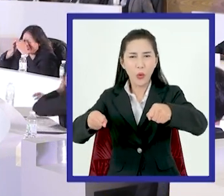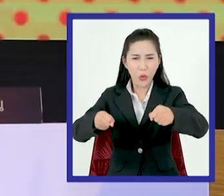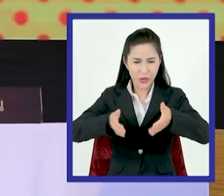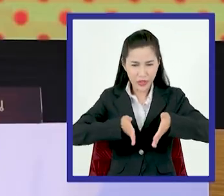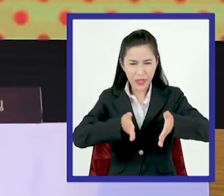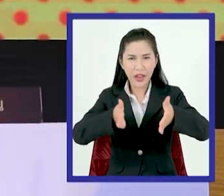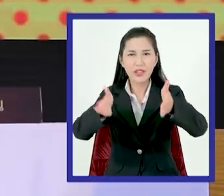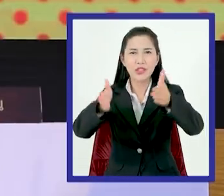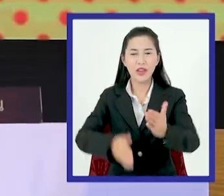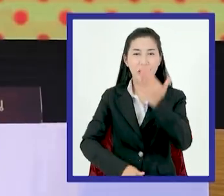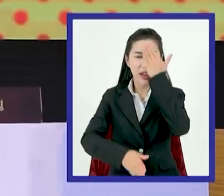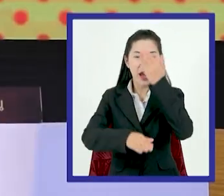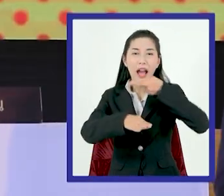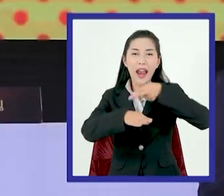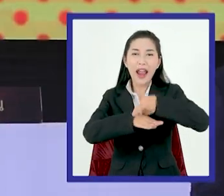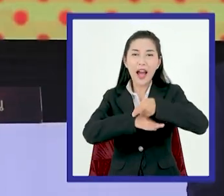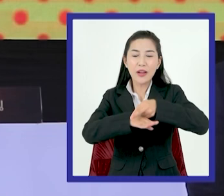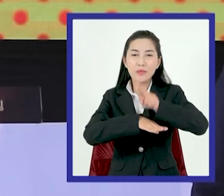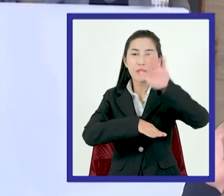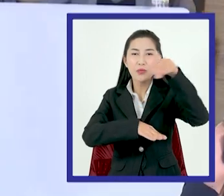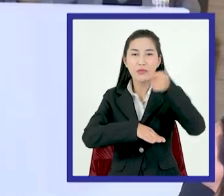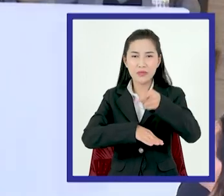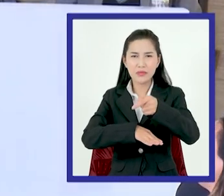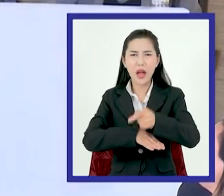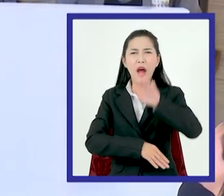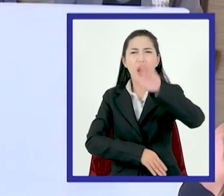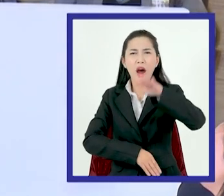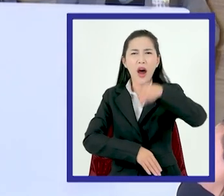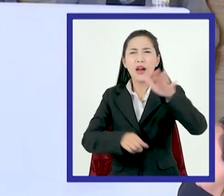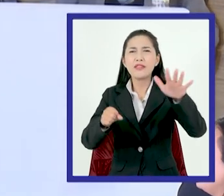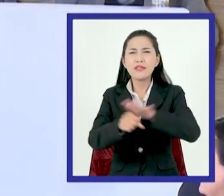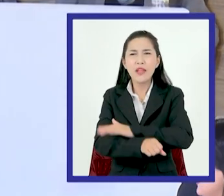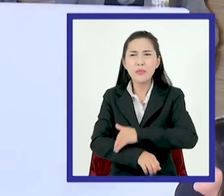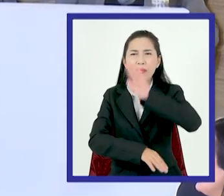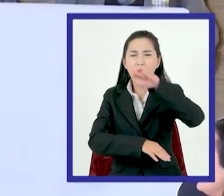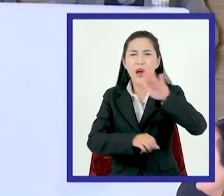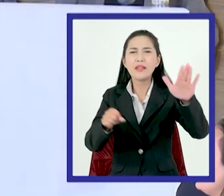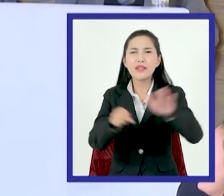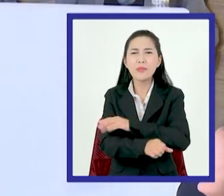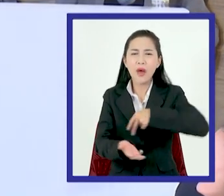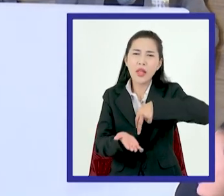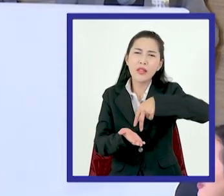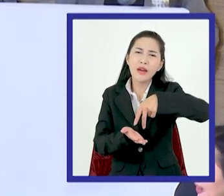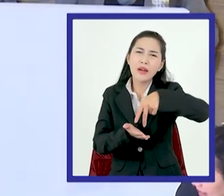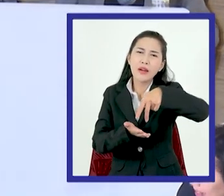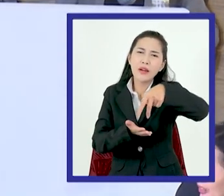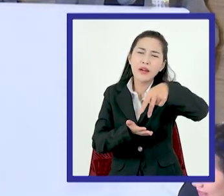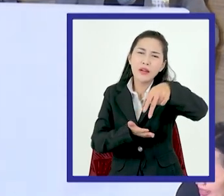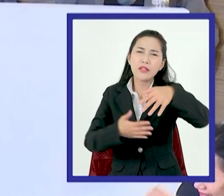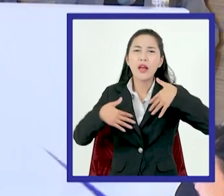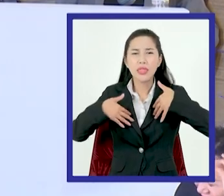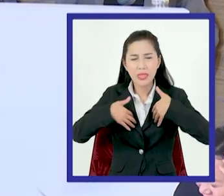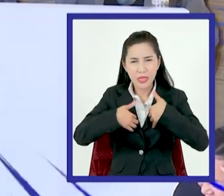ที่อยู่หน้ารามกำแพงเนี่ยนะ เพราะโบกทีไรก็เต็มโบกทีไรก็เต็มผมต้องเดินจากปากซอยไปถึงท้ายซอยกว่าจะถึงราชมังคลา